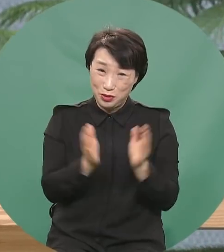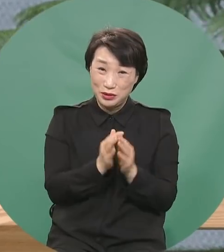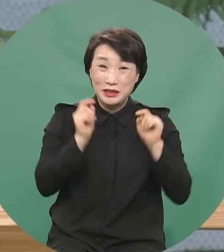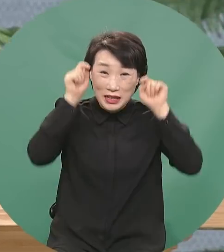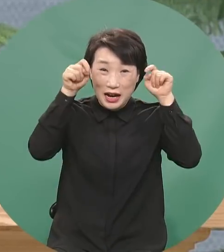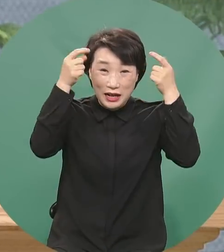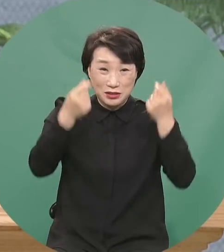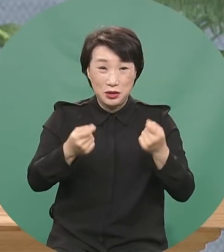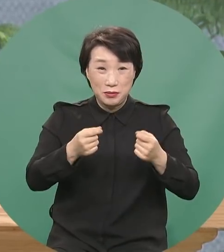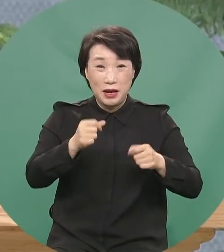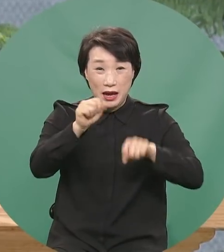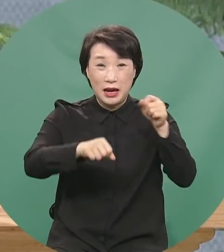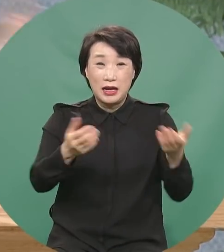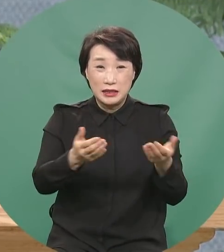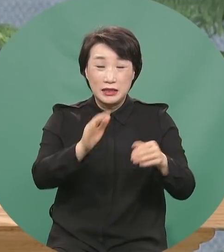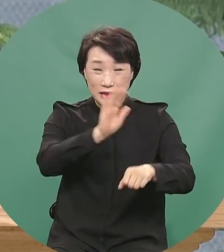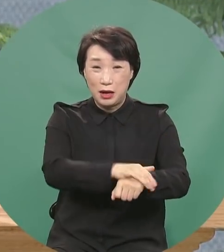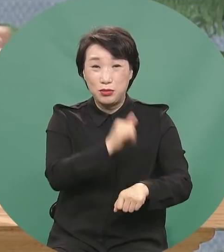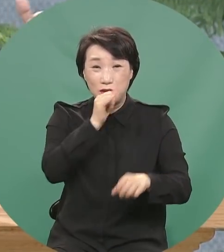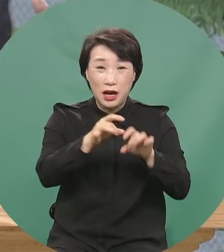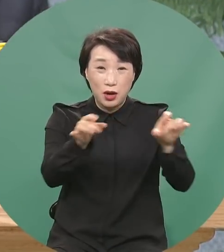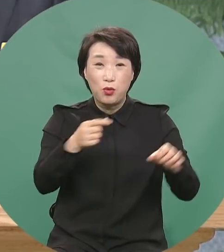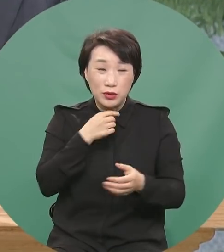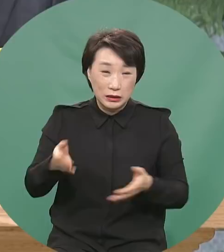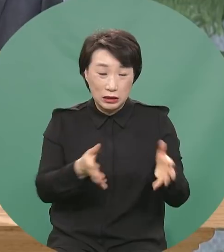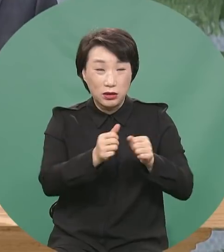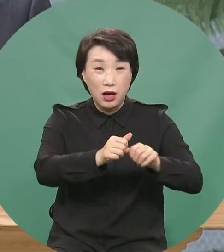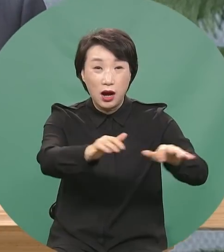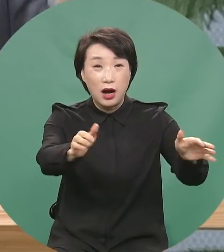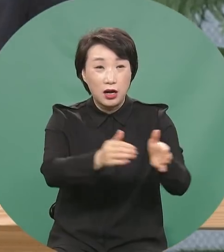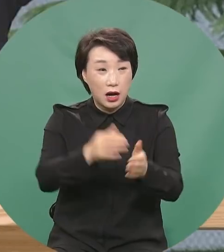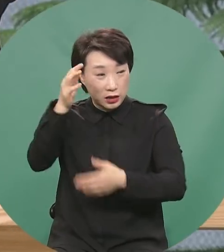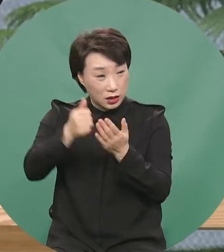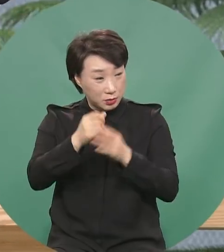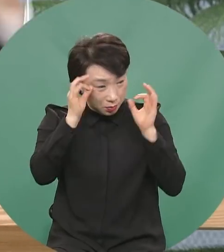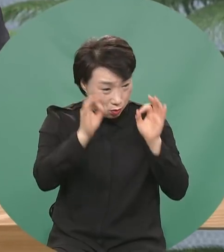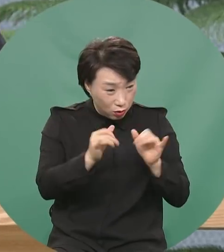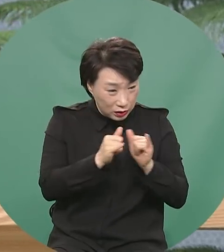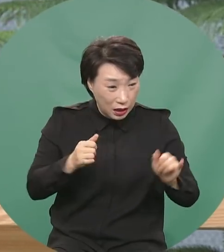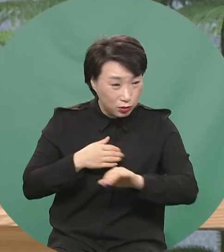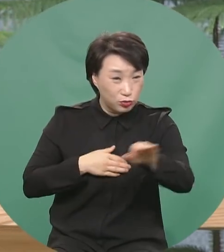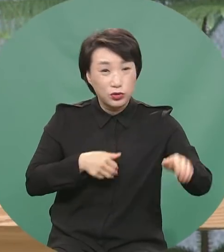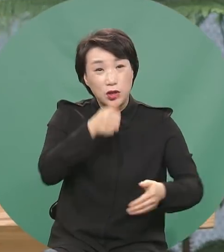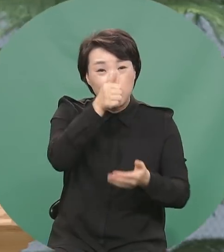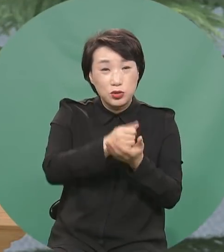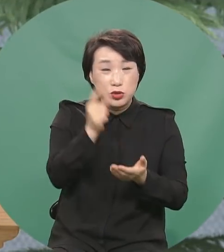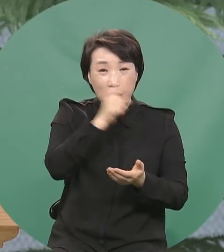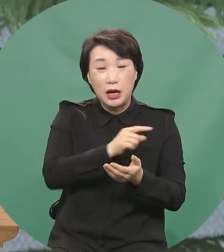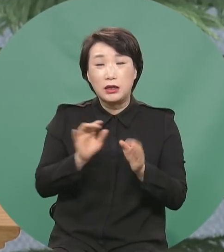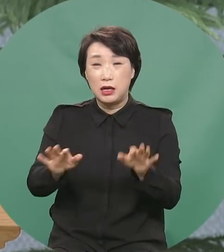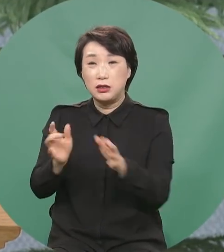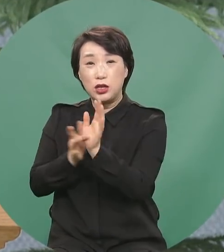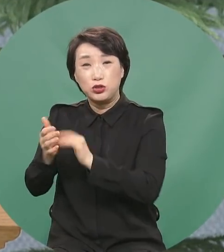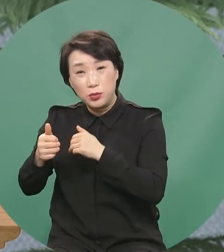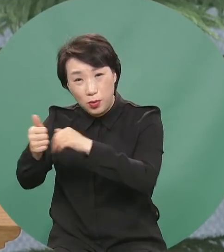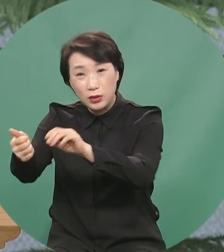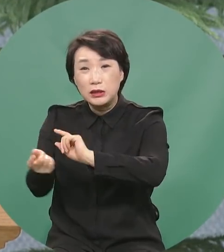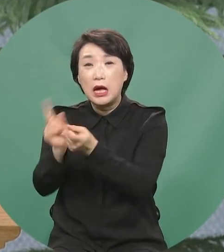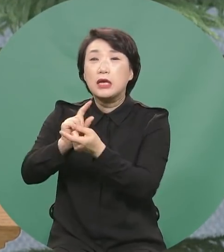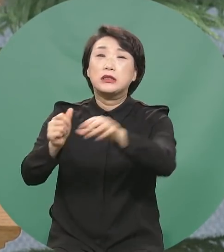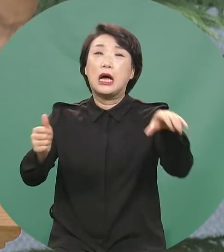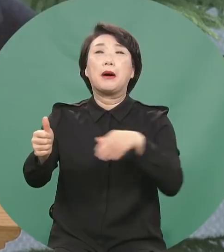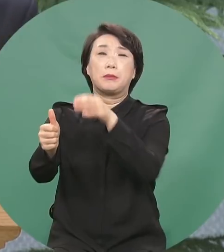같아도 그렇다하여 각기 제 길로 갔거늘 여호와께서는 무리의 죄악을 그에게